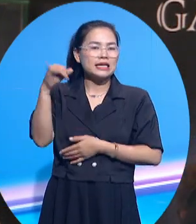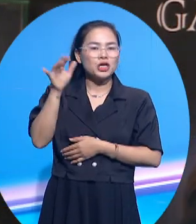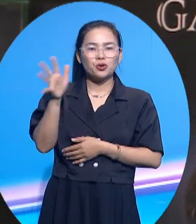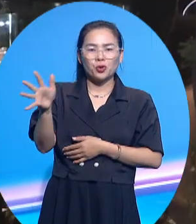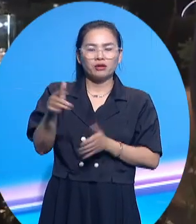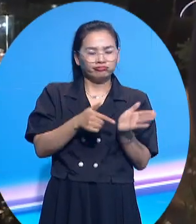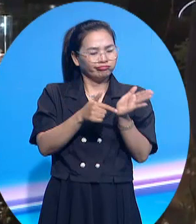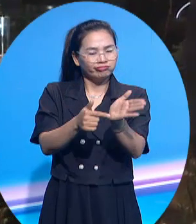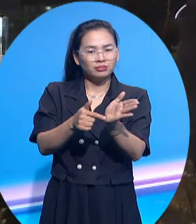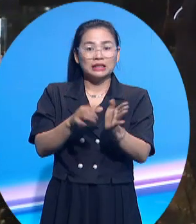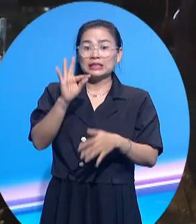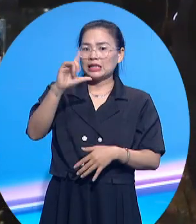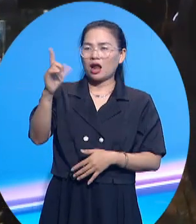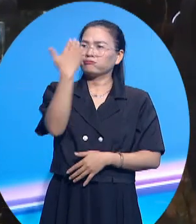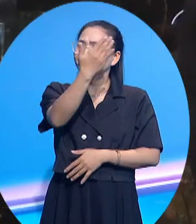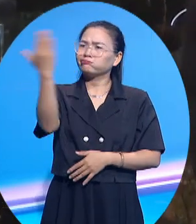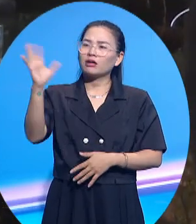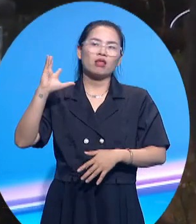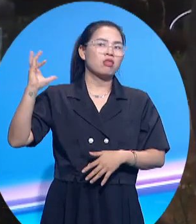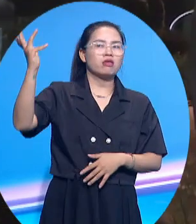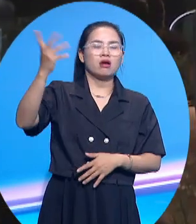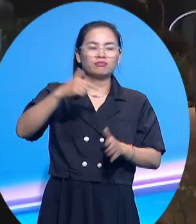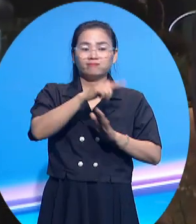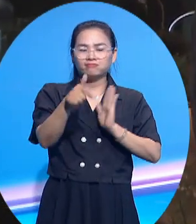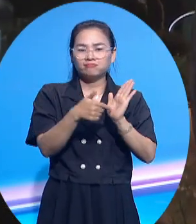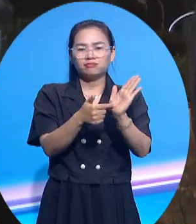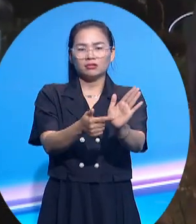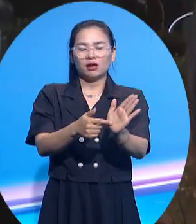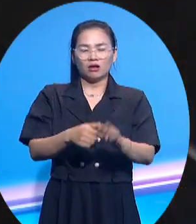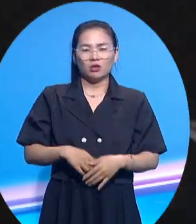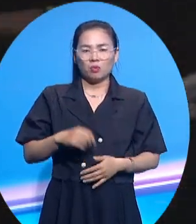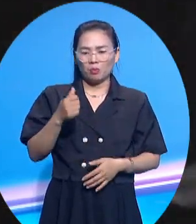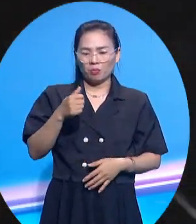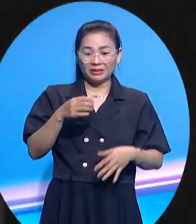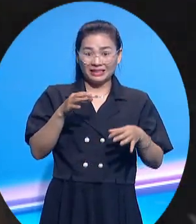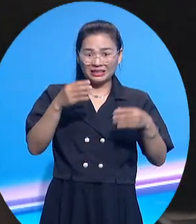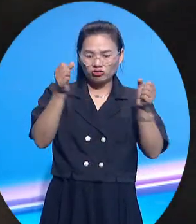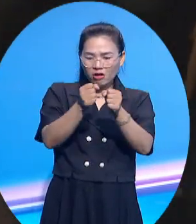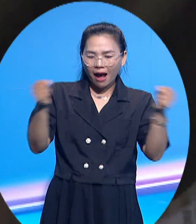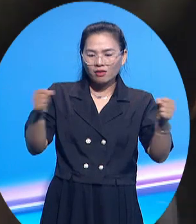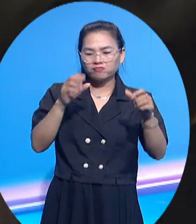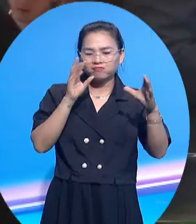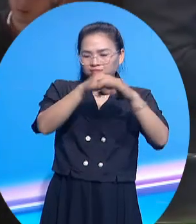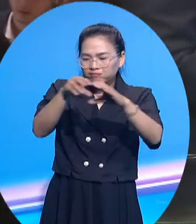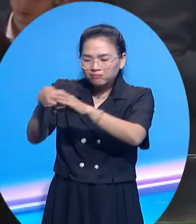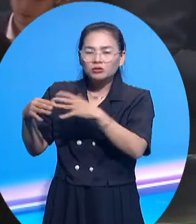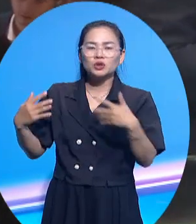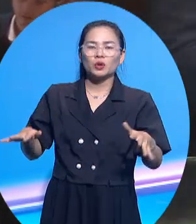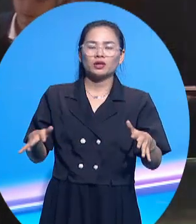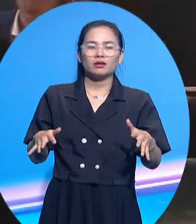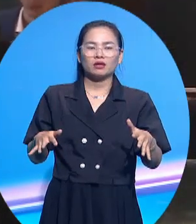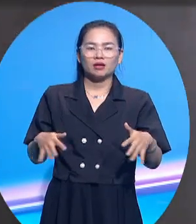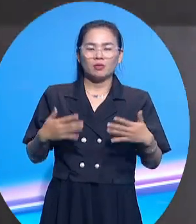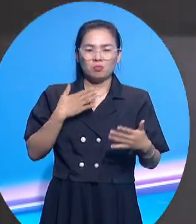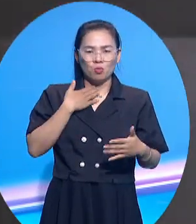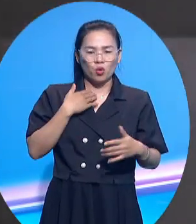Chúng tôi đã tổ chức nhiều triển lãm trên khắp thế giới và sản phẩm của chúng tôi đã có mặt trong nhiều cửa hàng trên toàn cầu. Chúng tôi hy vọng sẽ tiếp tục mở rộng sự hiện